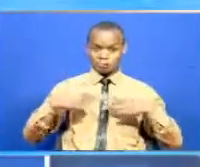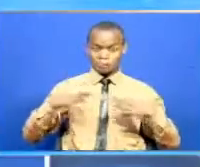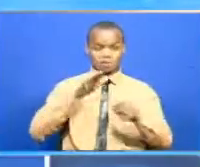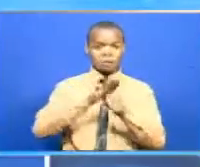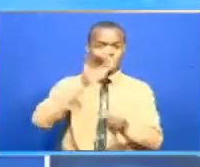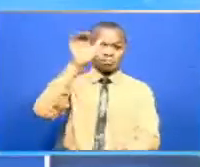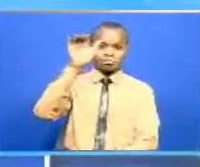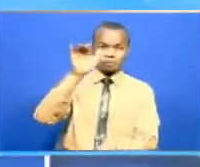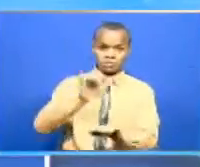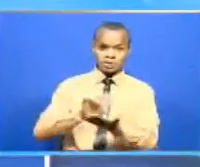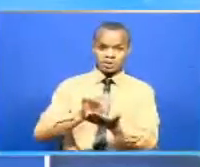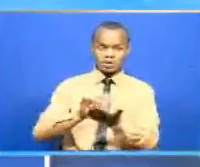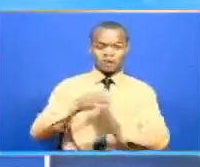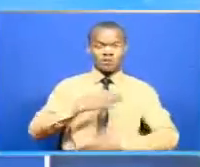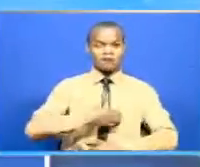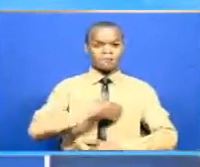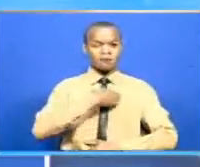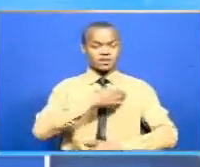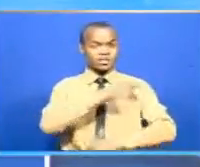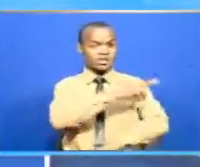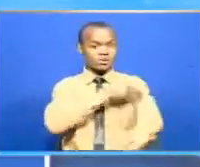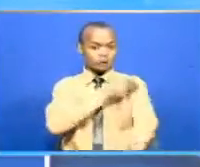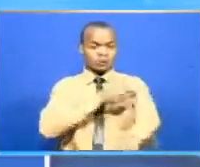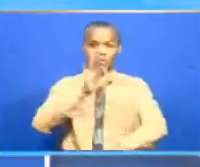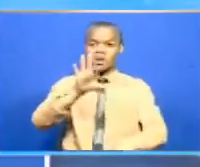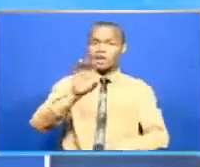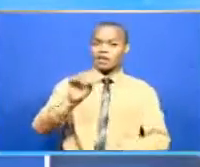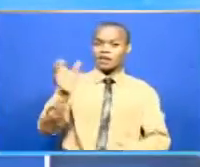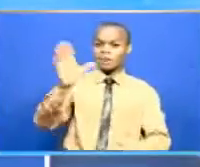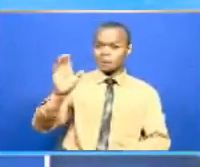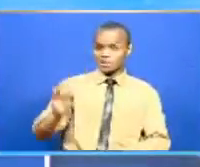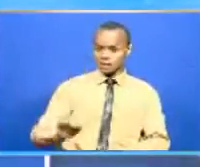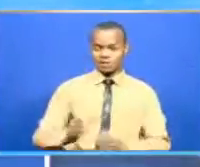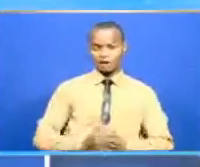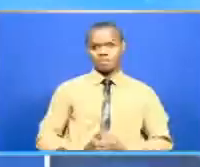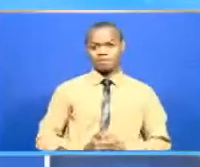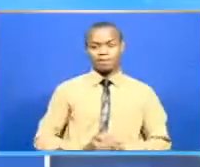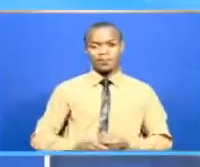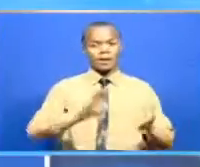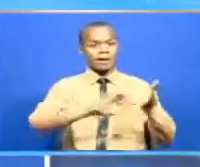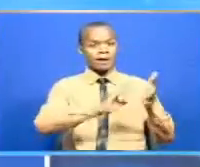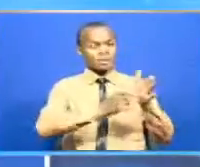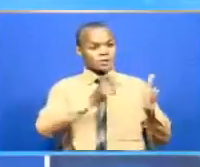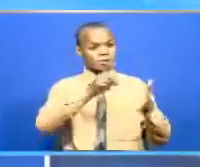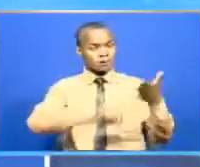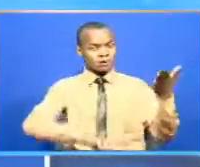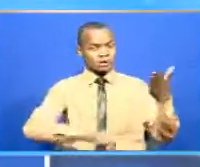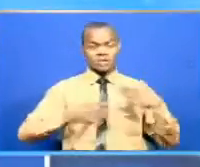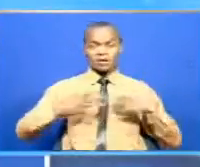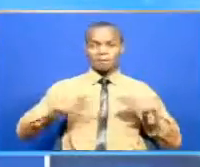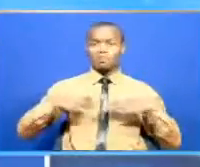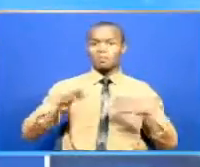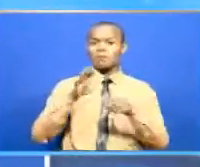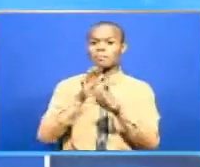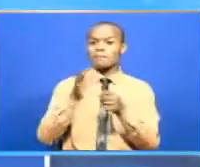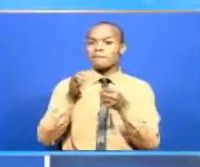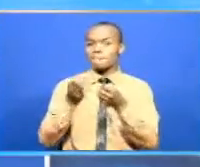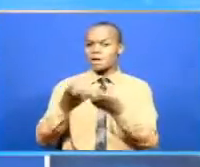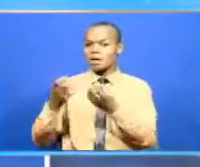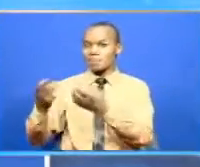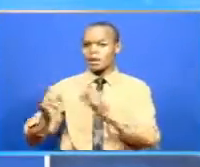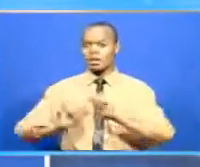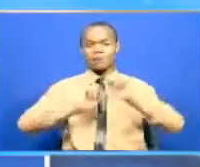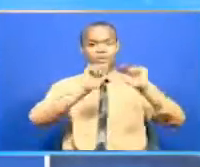about 30%. And what this means is that majority of our people are no longer visiting health facilities for